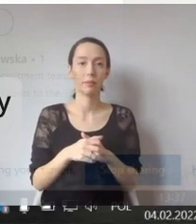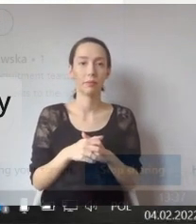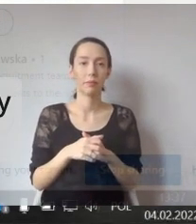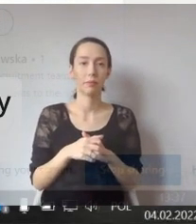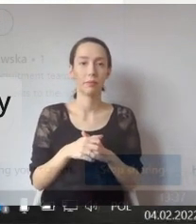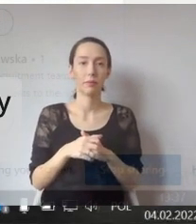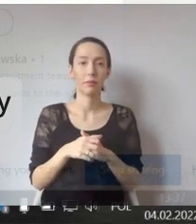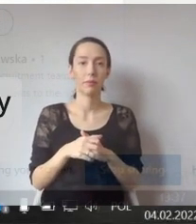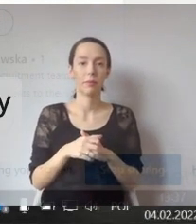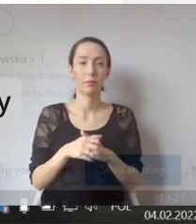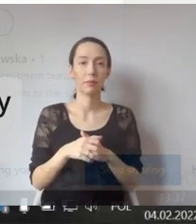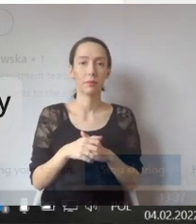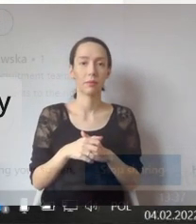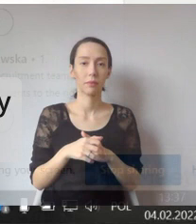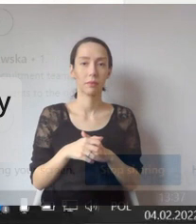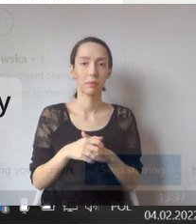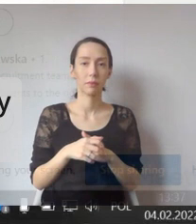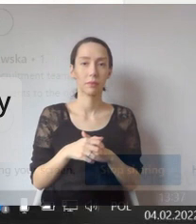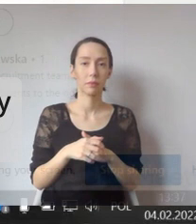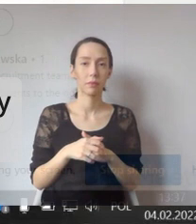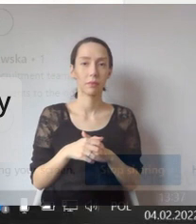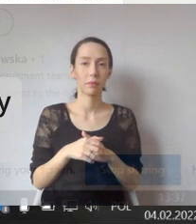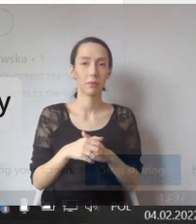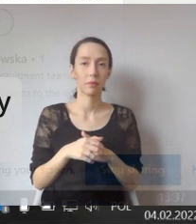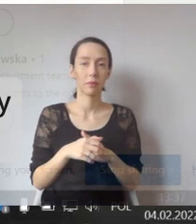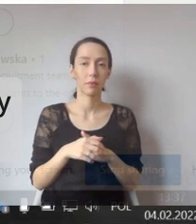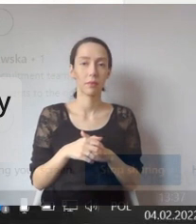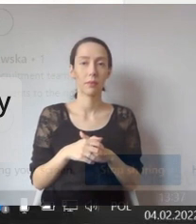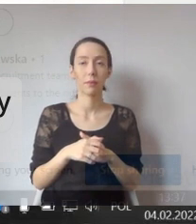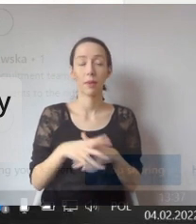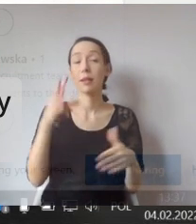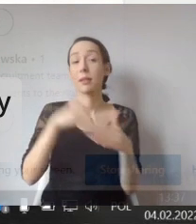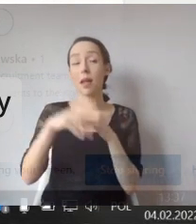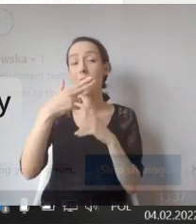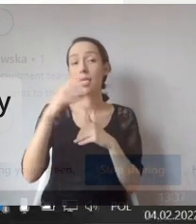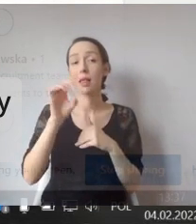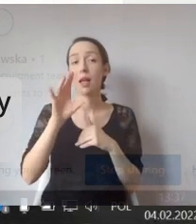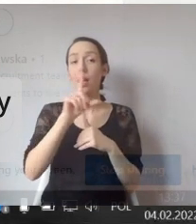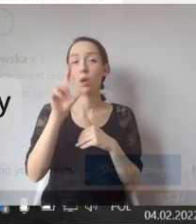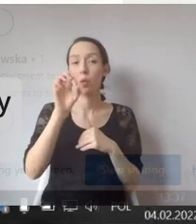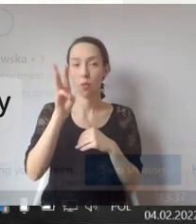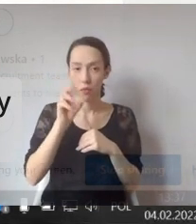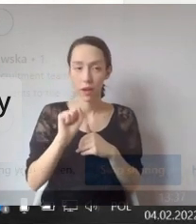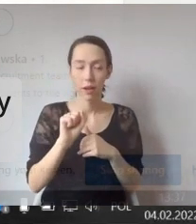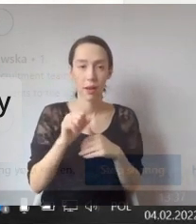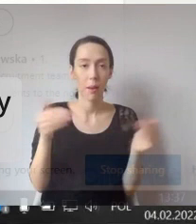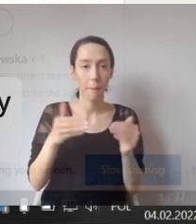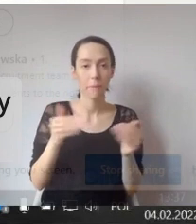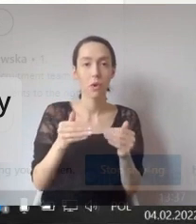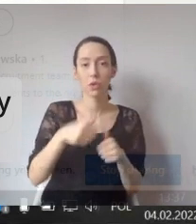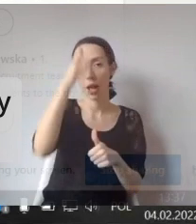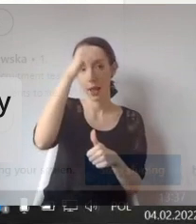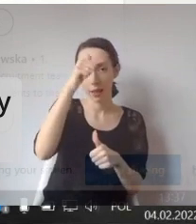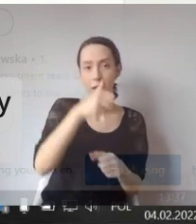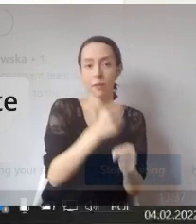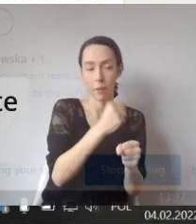Czyli po prostu w nagłówku możecie użyć zamiast nazwy waszego stanowiska również